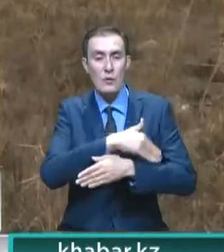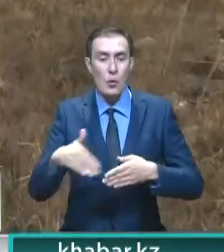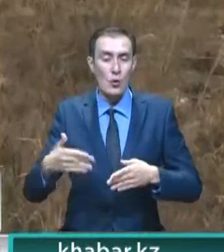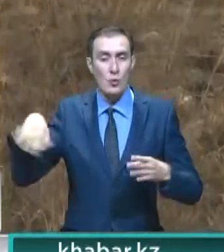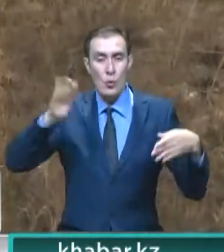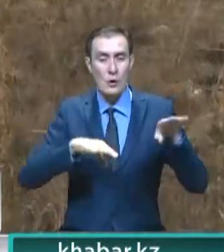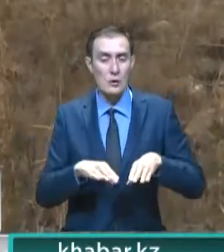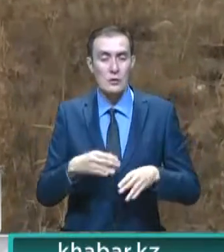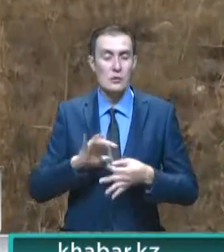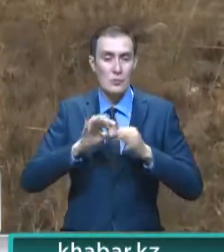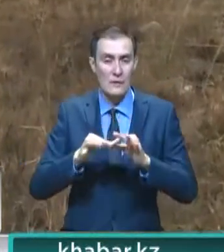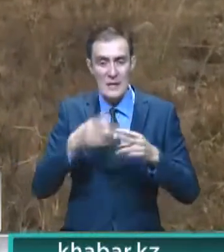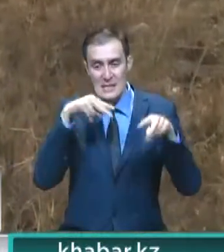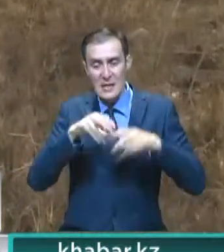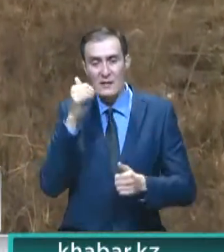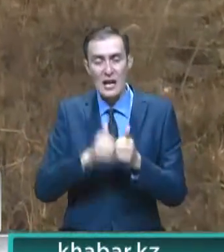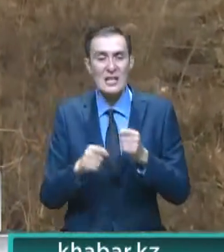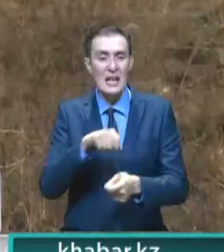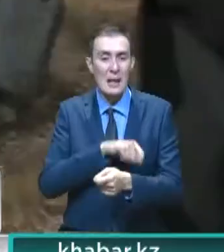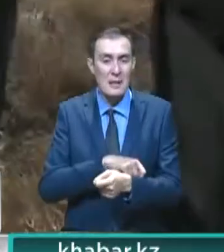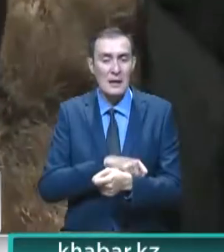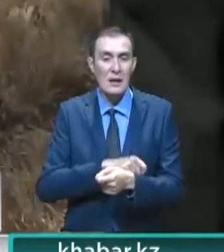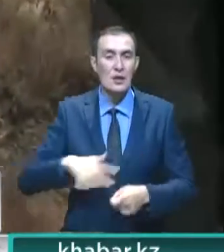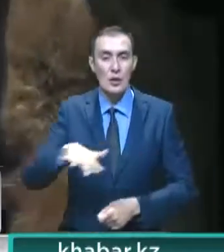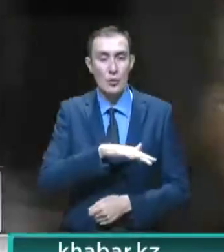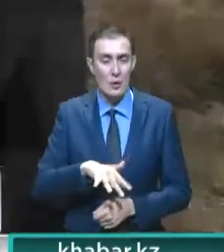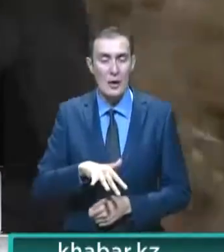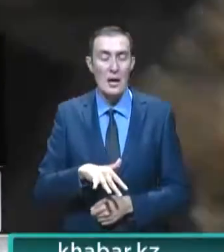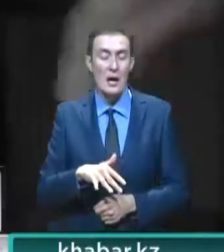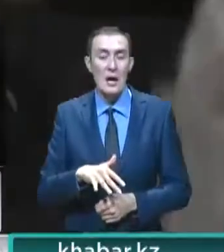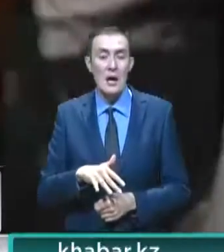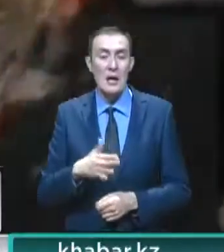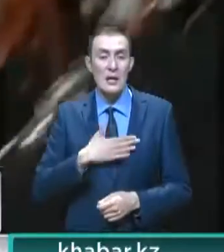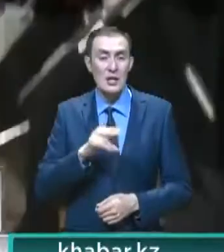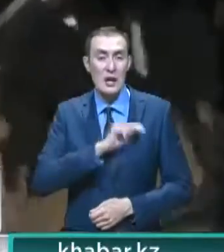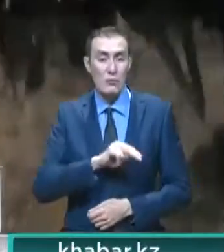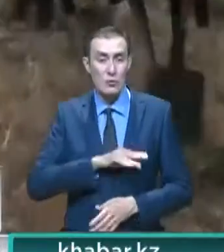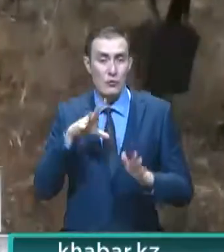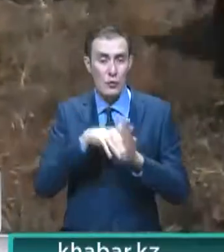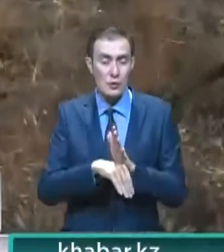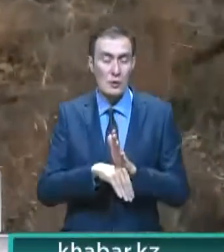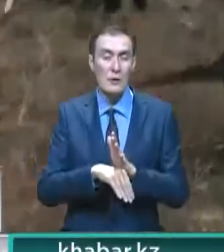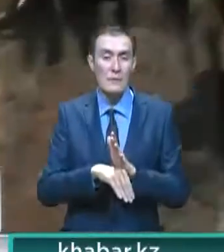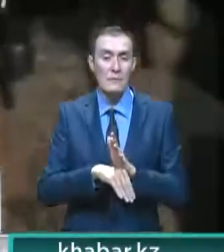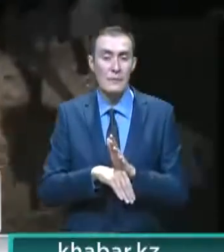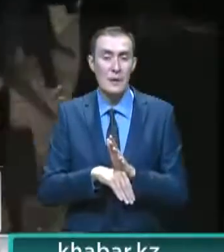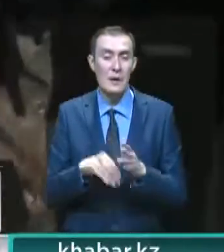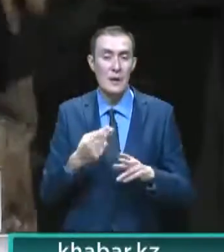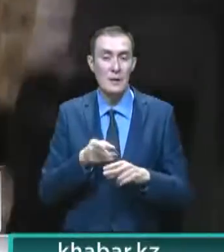крутых горных склонов, сканируя каждый километр местности. Одна из основных частей нашей работы физическая